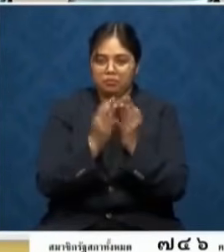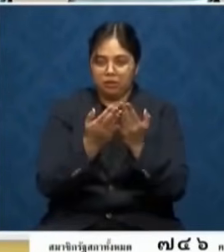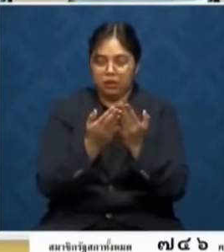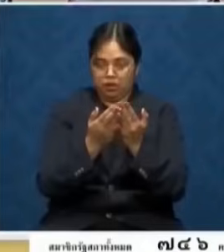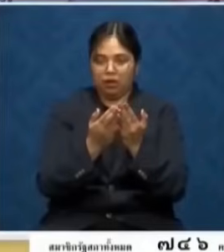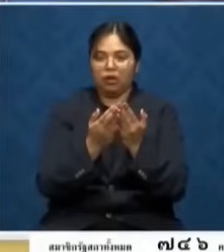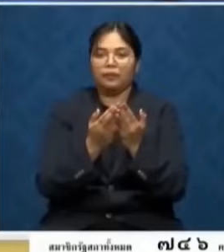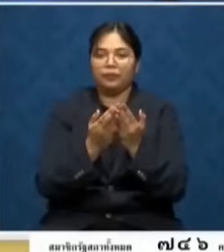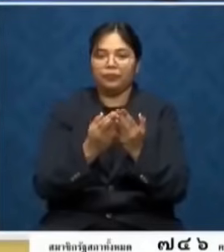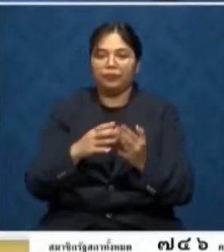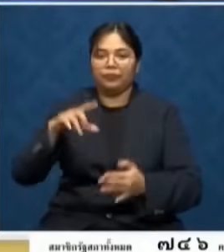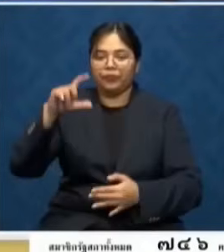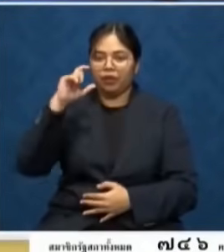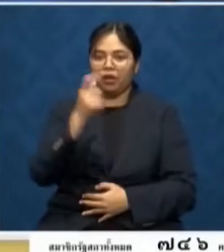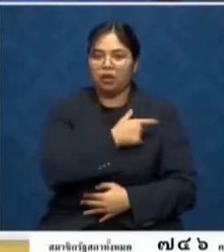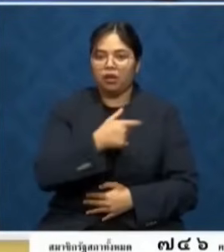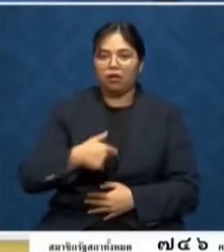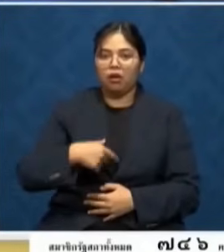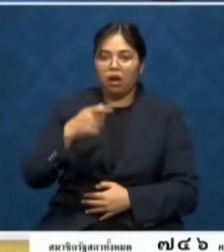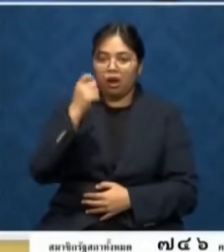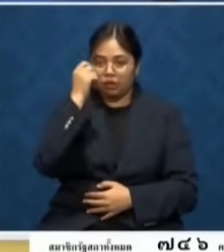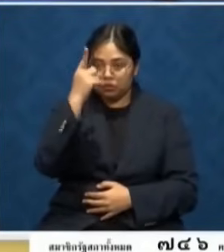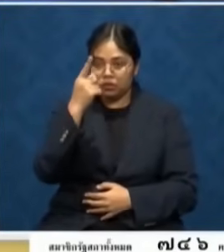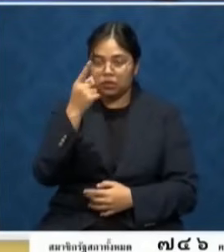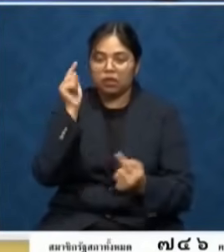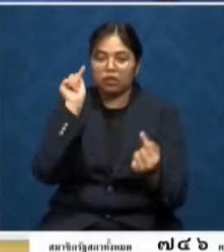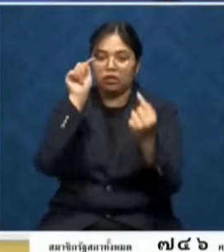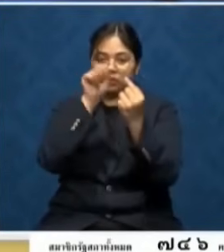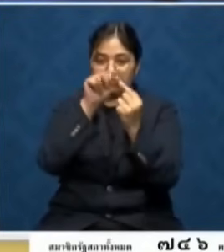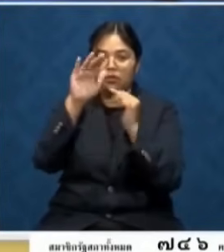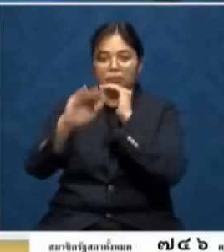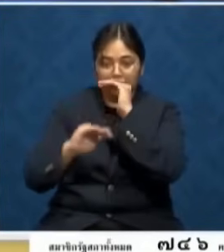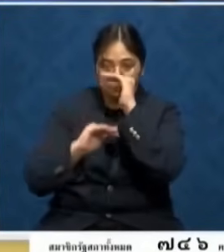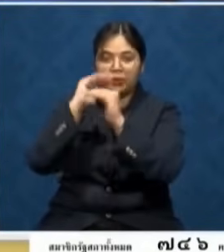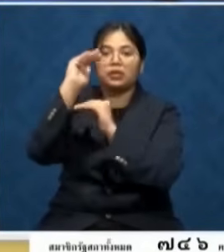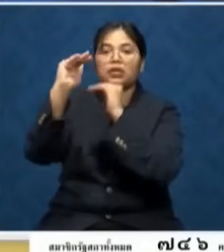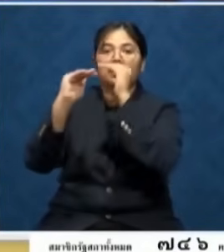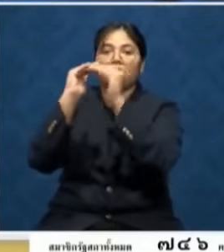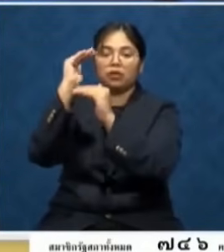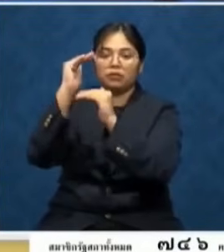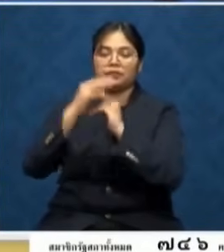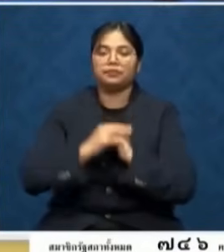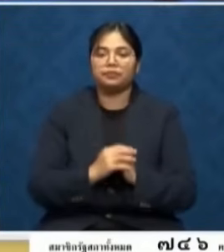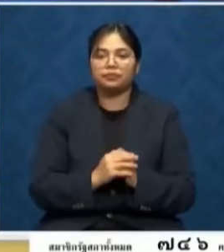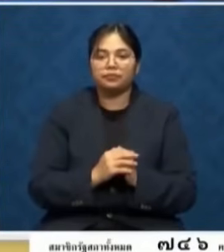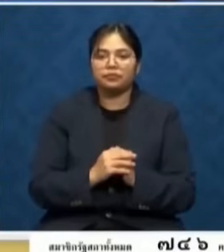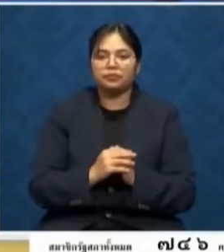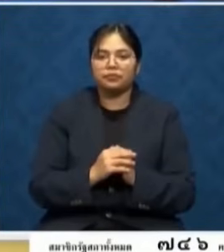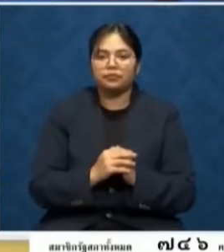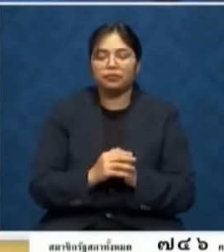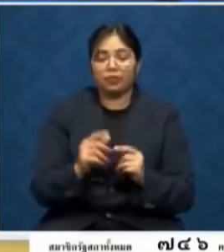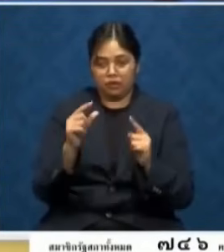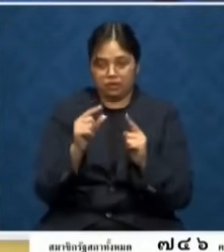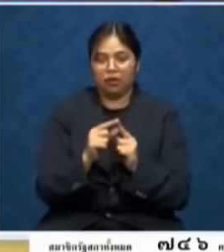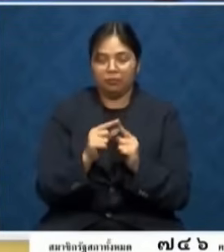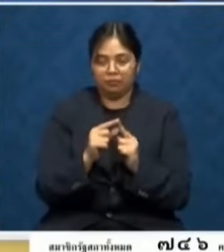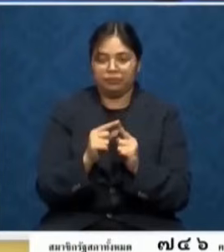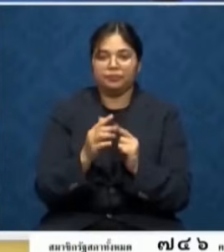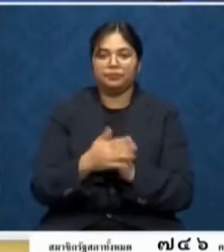ำว่าเข้าใจเข้าถึงพัฒนากล่าวคือเราจะไปใช้วิธี